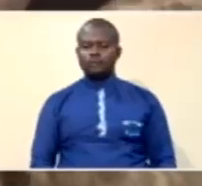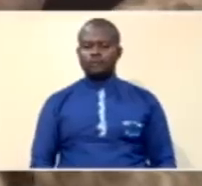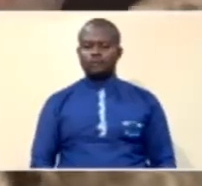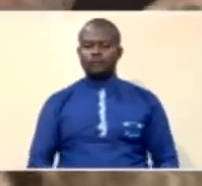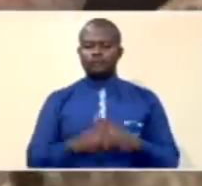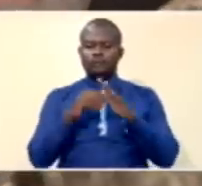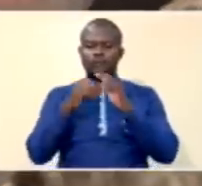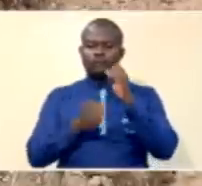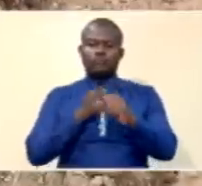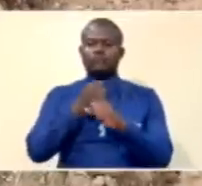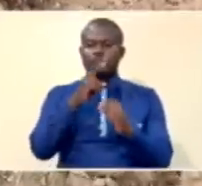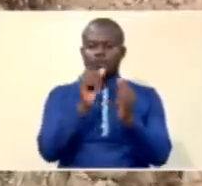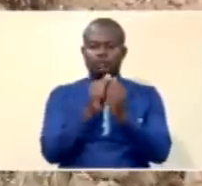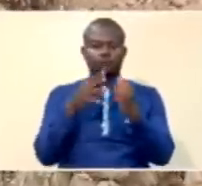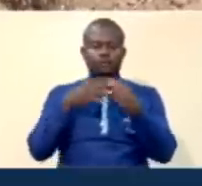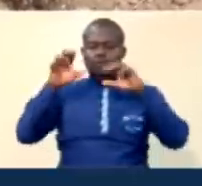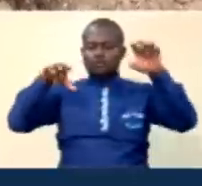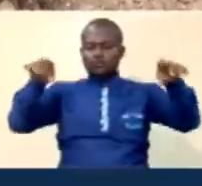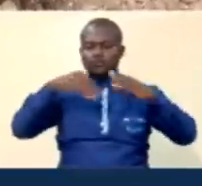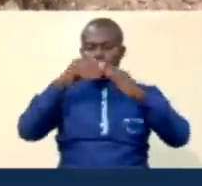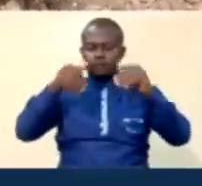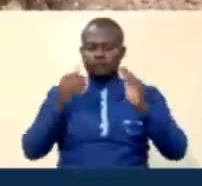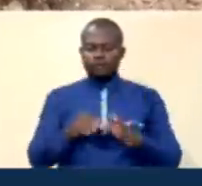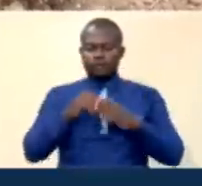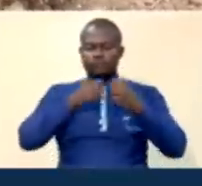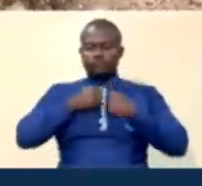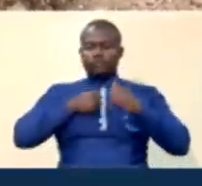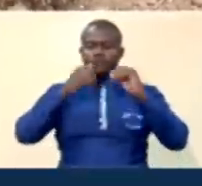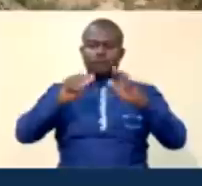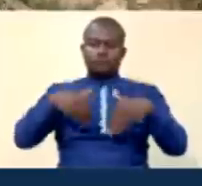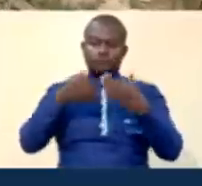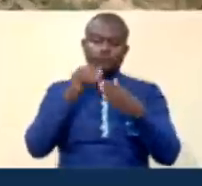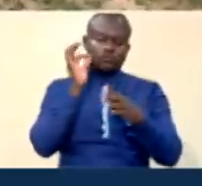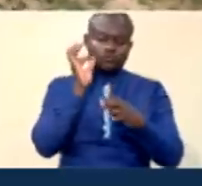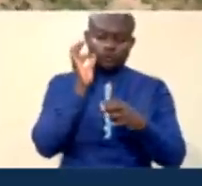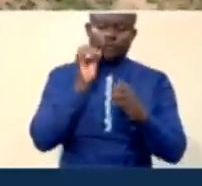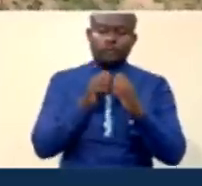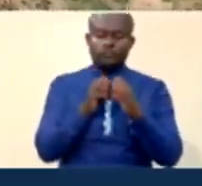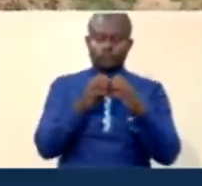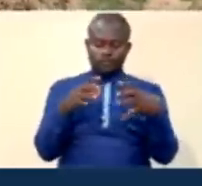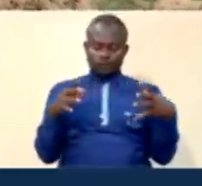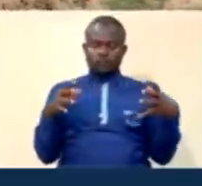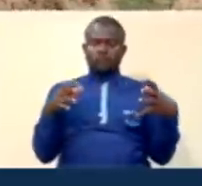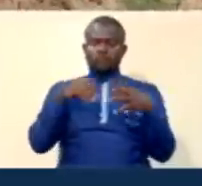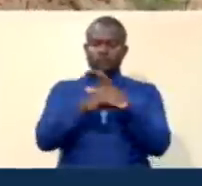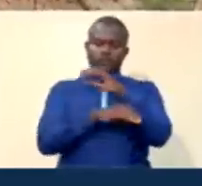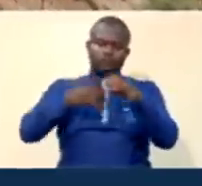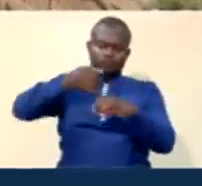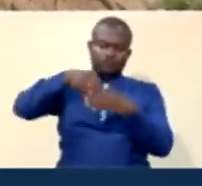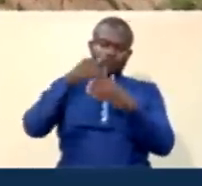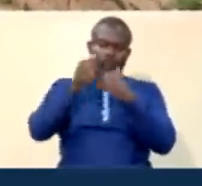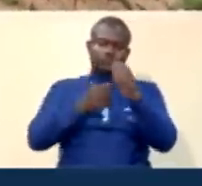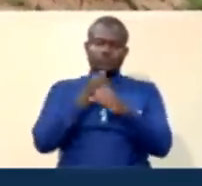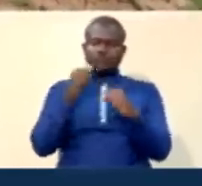Kuva mu mwaka 2019 hirya no hino abahinzi mu Rwanda barahinga imbuto y'ibigori yatuburiwe imbere mu gihugu. Ni nyuma